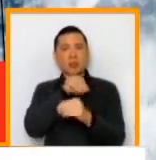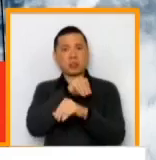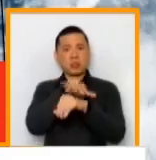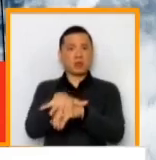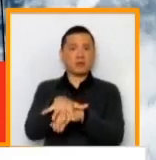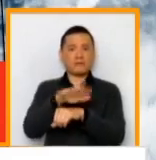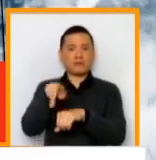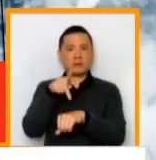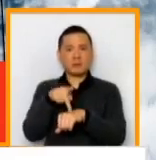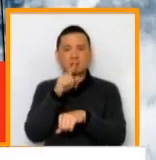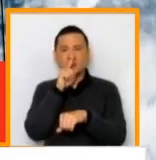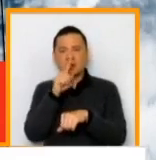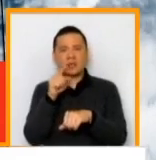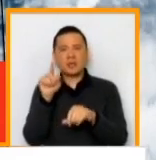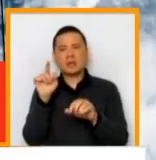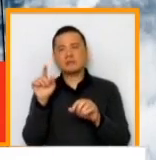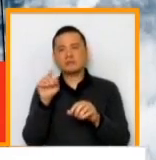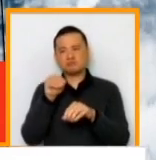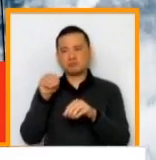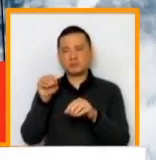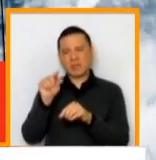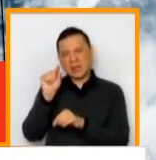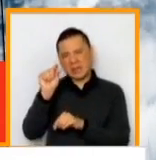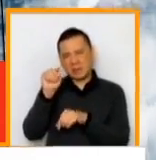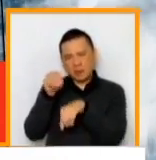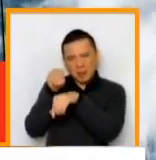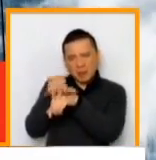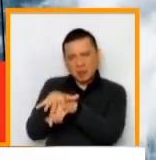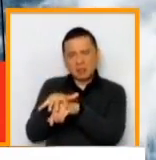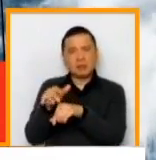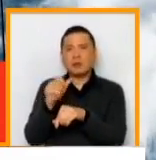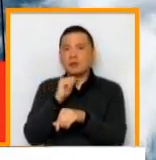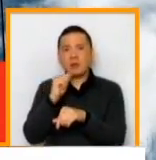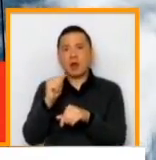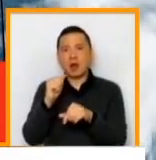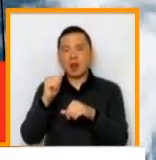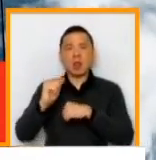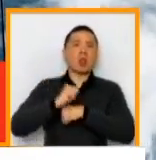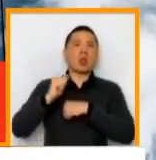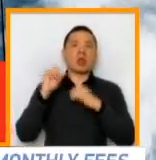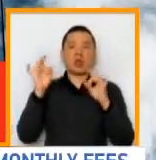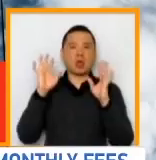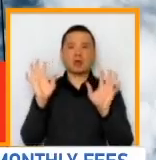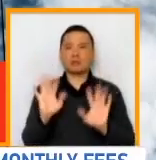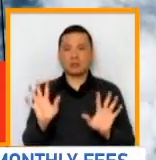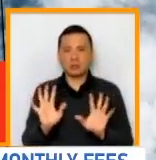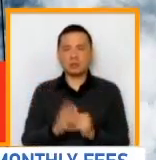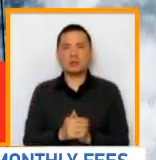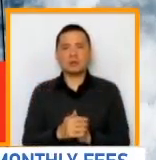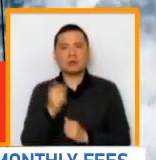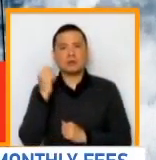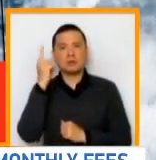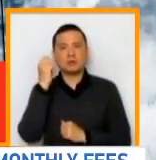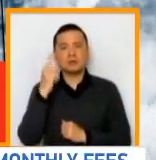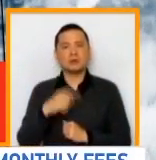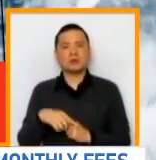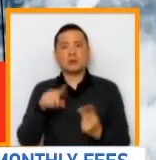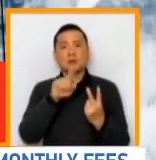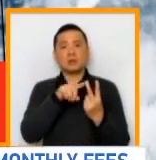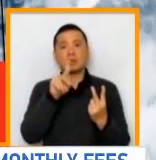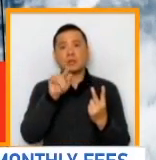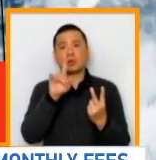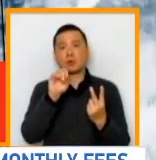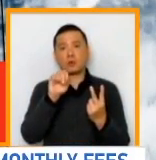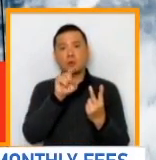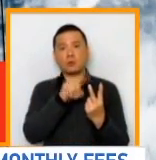epicenter. Pero tingnan nga natin sa darating na araw, no, sapagkat supposed to be kung ang bagyong si Kiko, ay tutungo